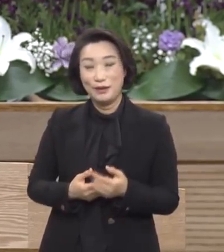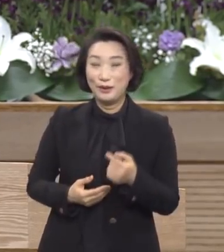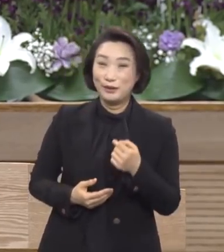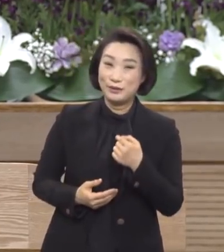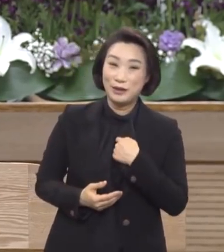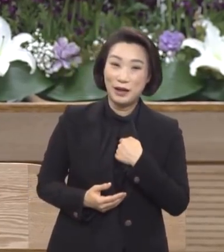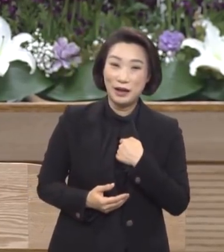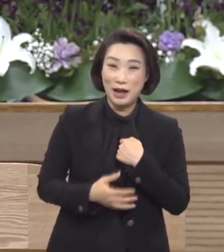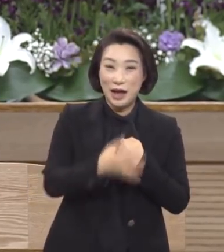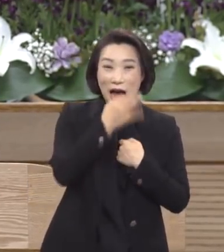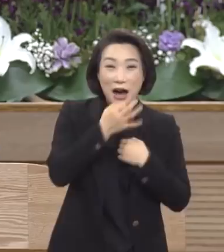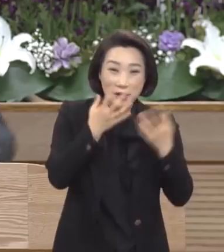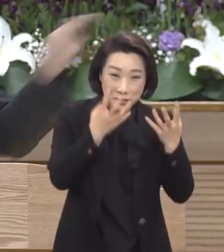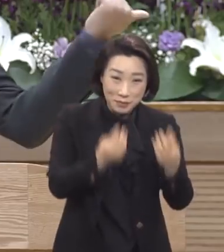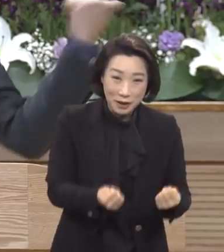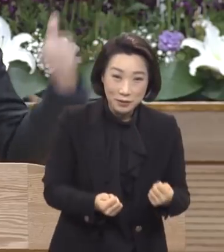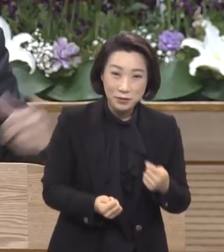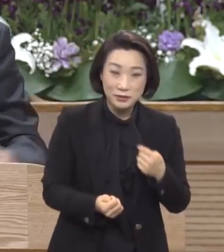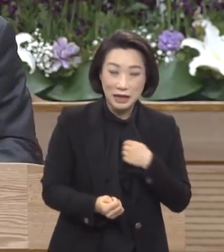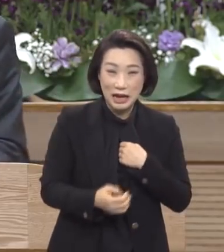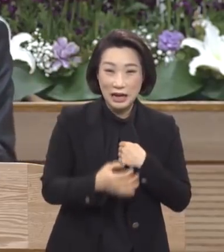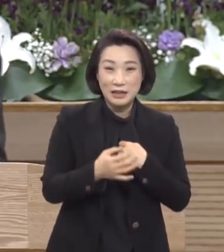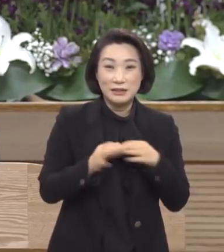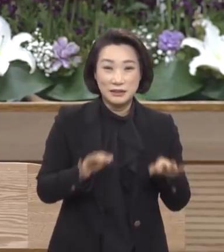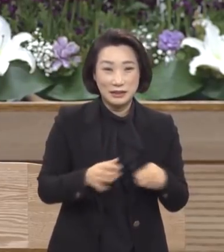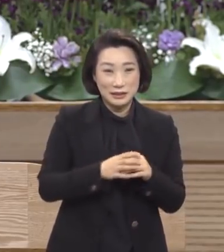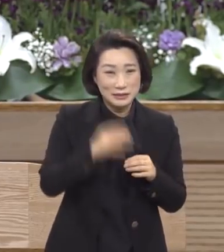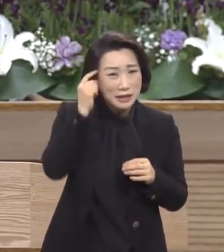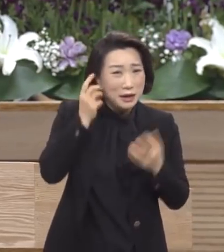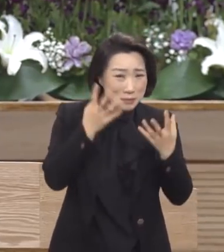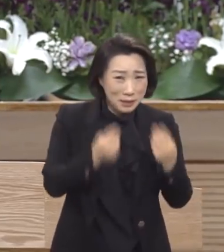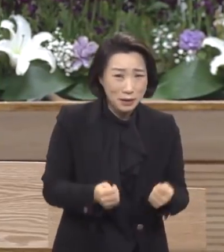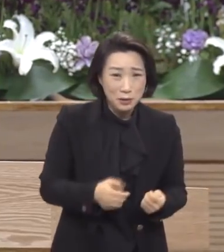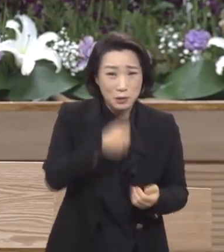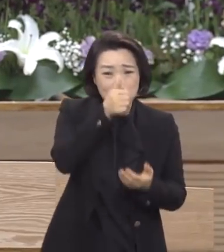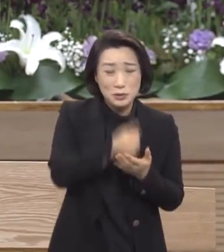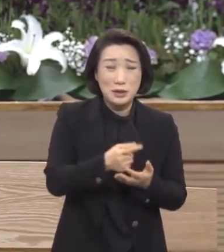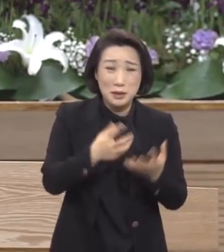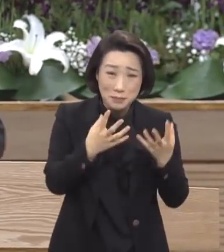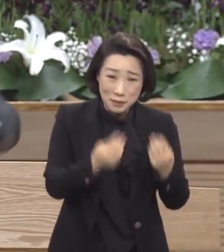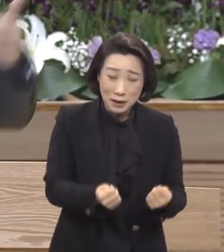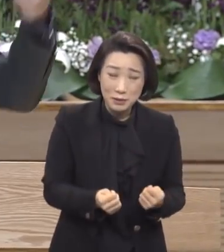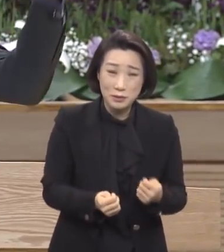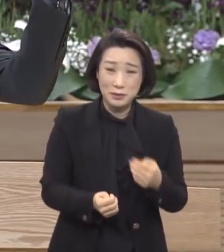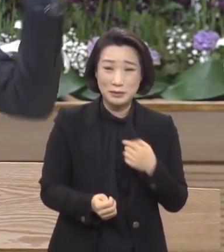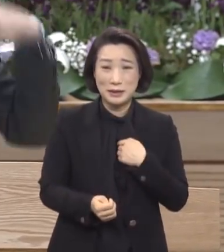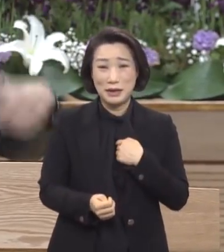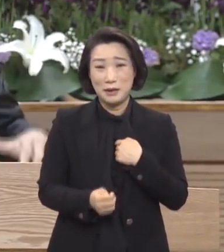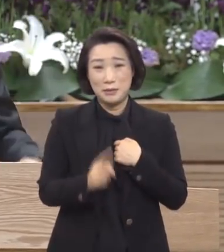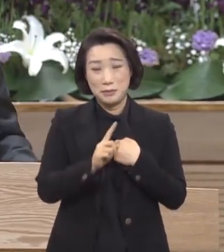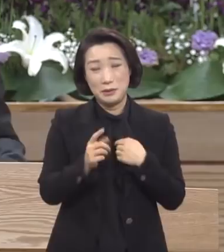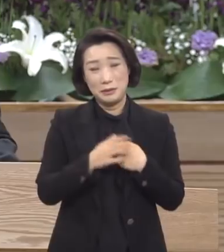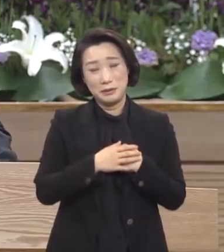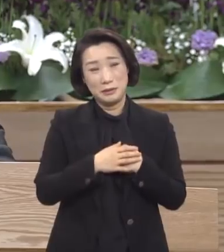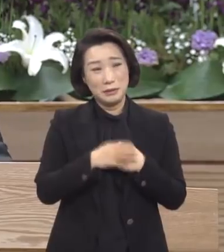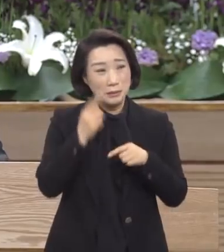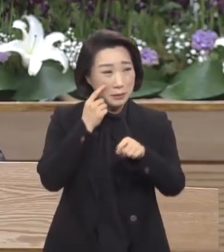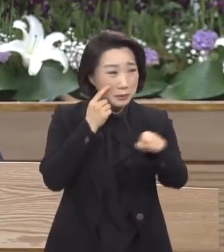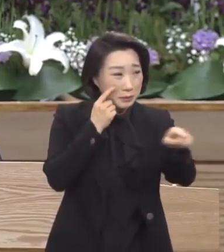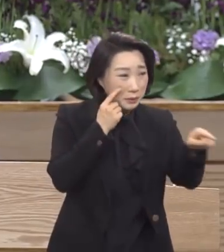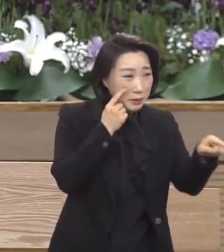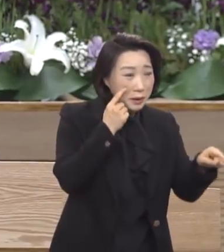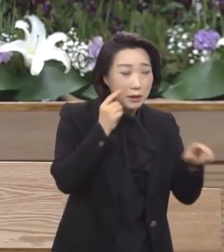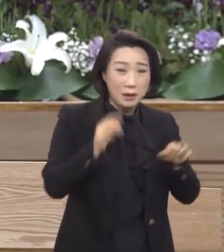같은 정욕이 많고 욕심이 많고 죄가 많고 나같이 정말로 보는 것마다